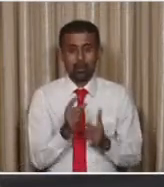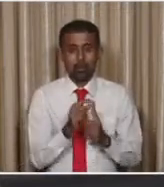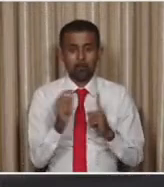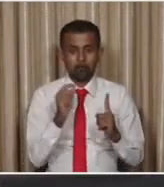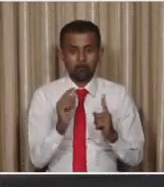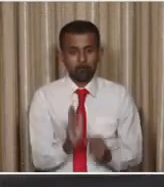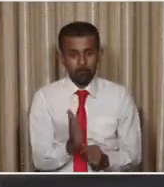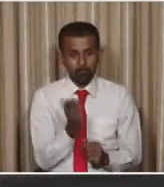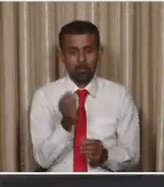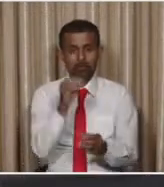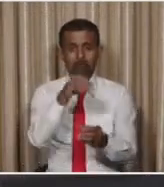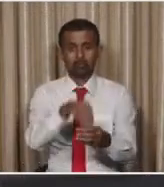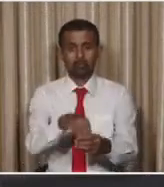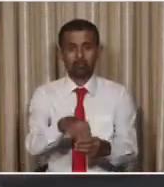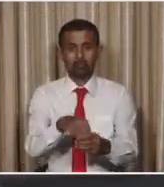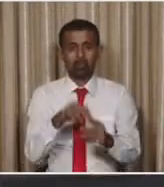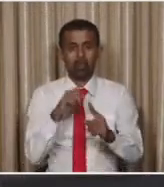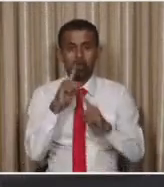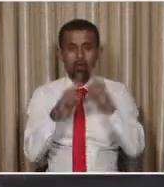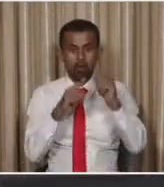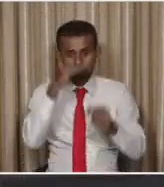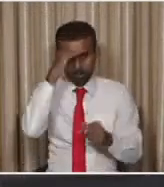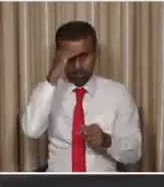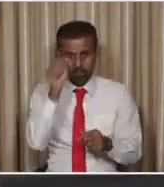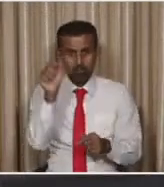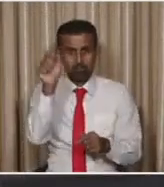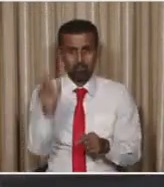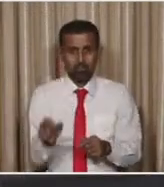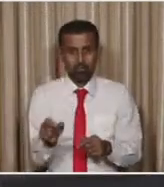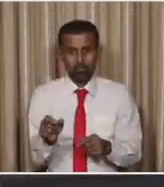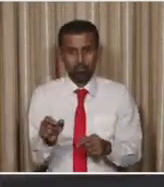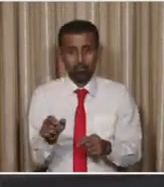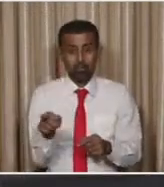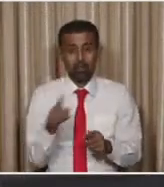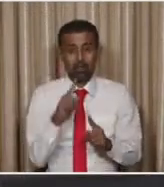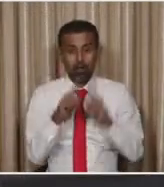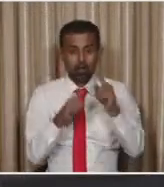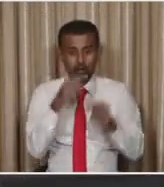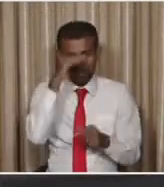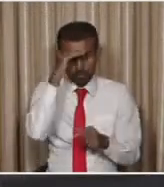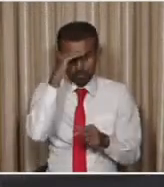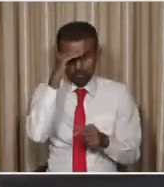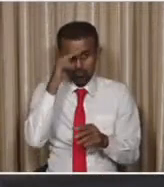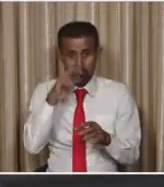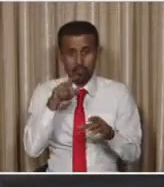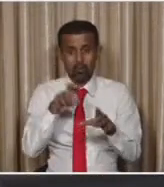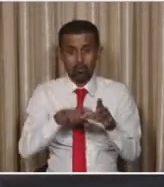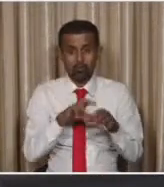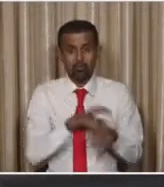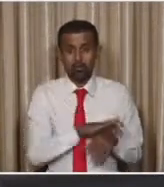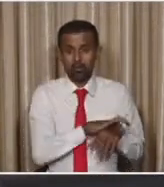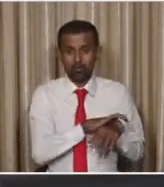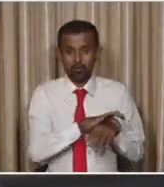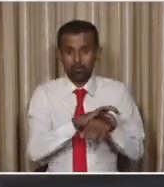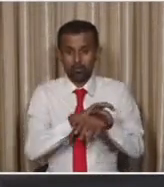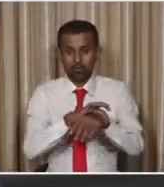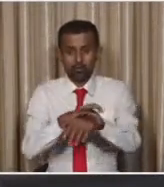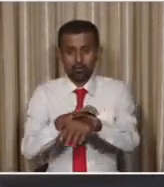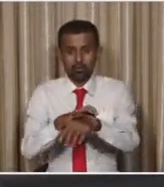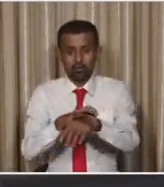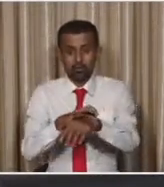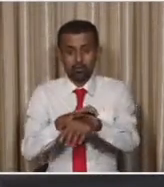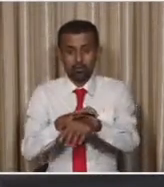මන්ත්‍රීවරුන් විසින් පත් කරගන්නේ කතානායකතුමා. ඒකයි කතානායකතුමා අසුනට කැඳවාගෙන යනකොට